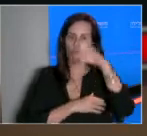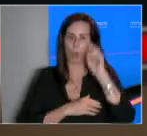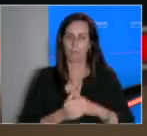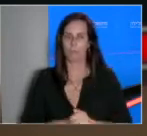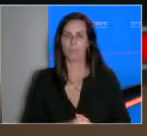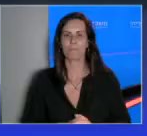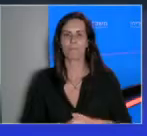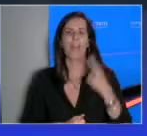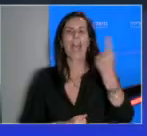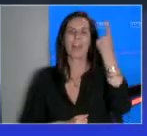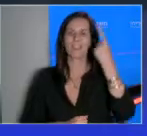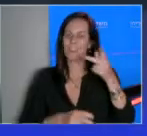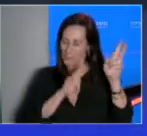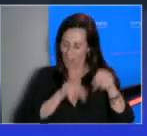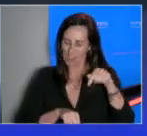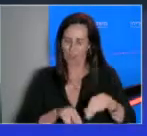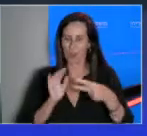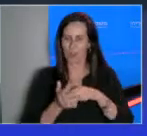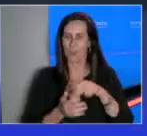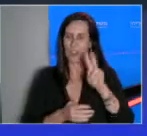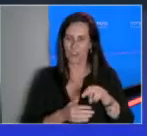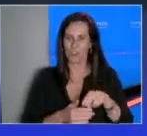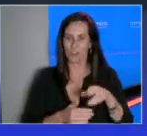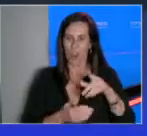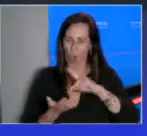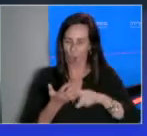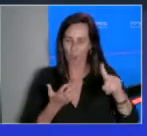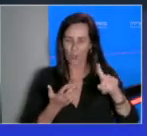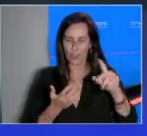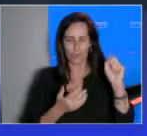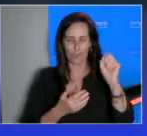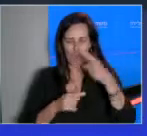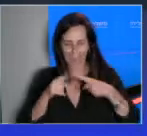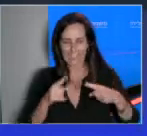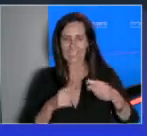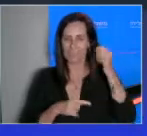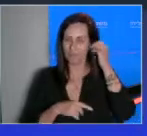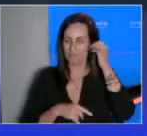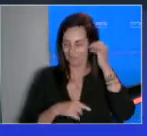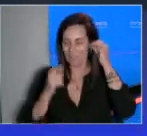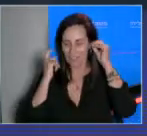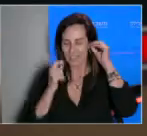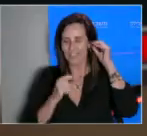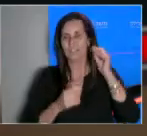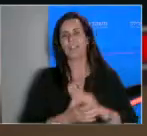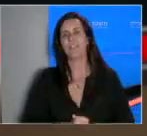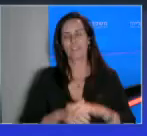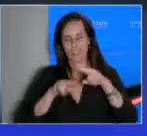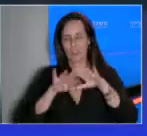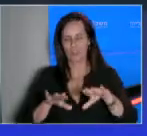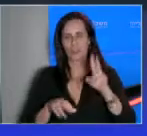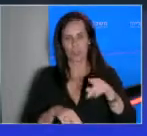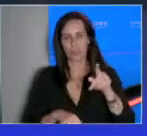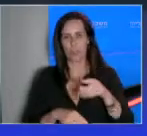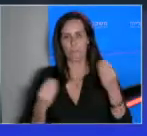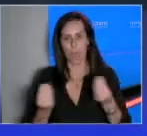פיצ'ידו בנר האחד והיחיד שעוד יחזור אלינו לתוכנית, כי יש לנו עוד חודש ו16 ימים, ויהיו התפתחויות ואנחנו נשמע ממך עוד. אל תזוזו, כי